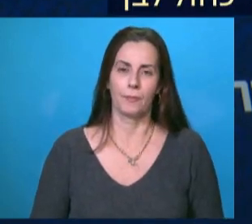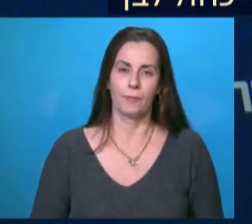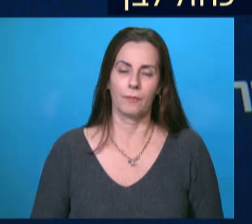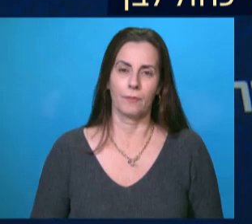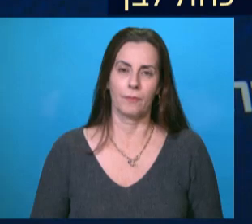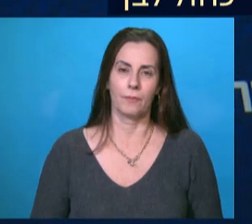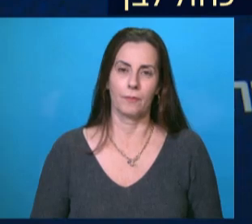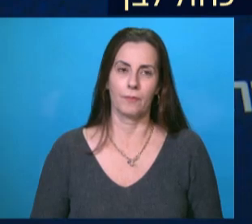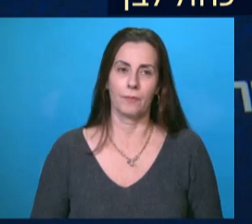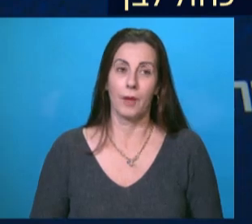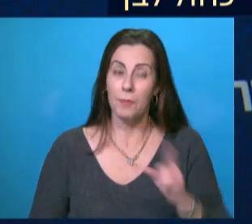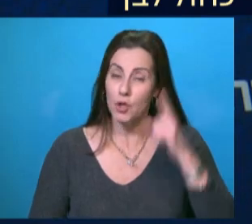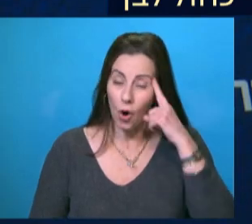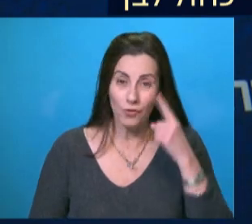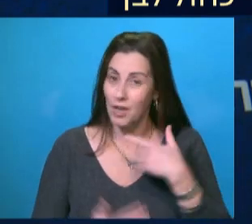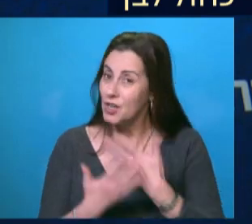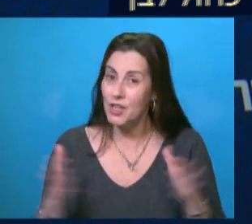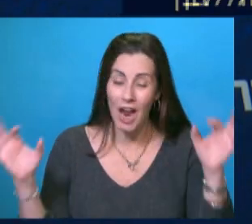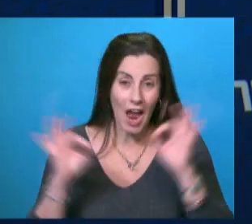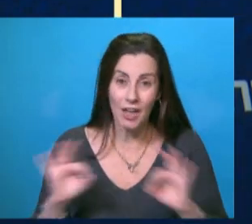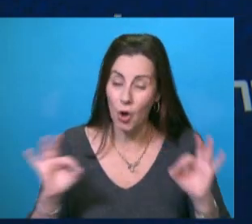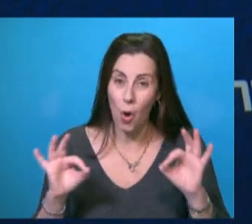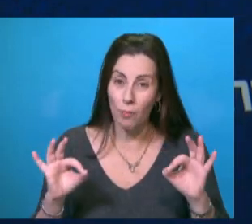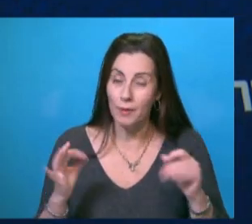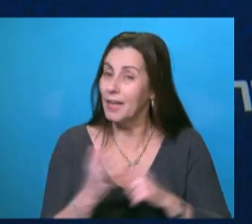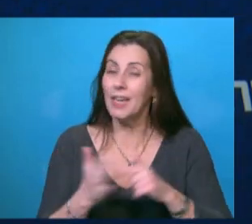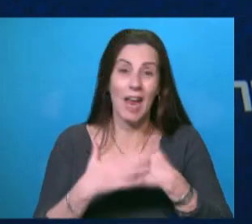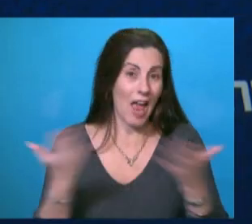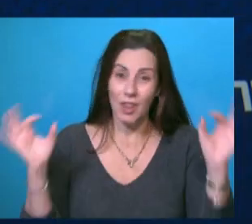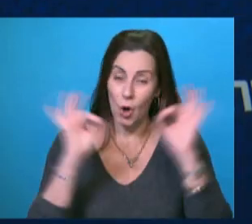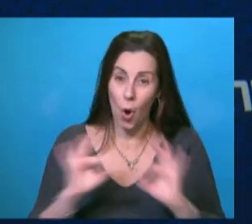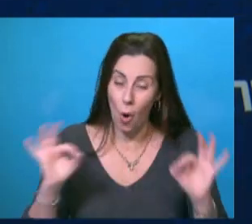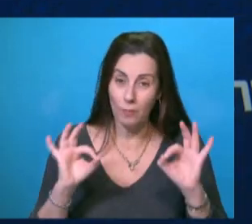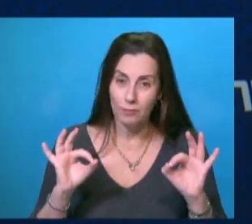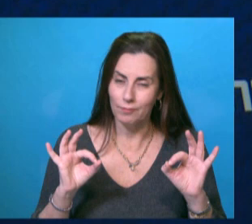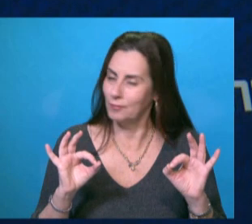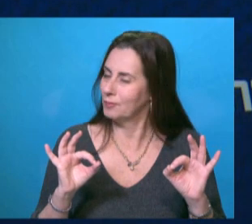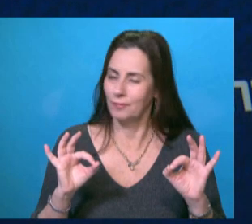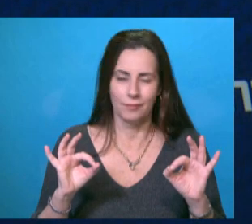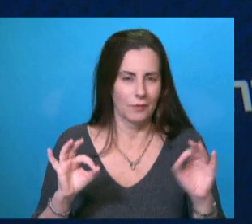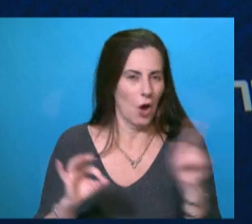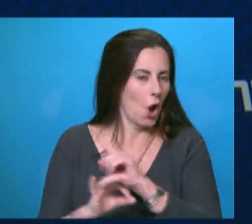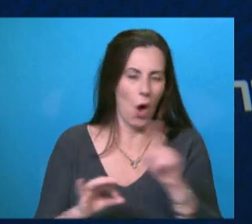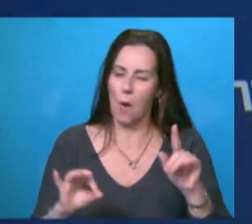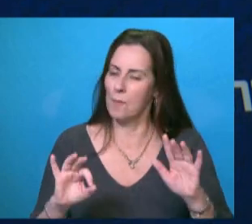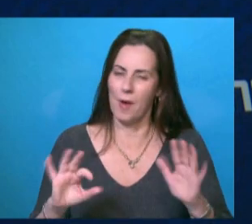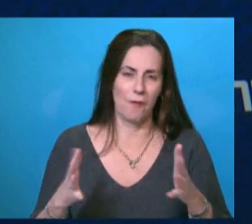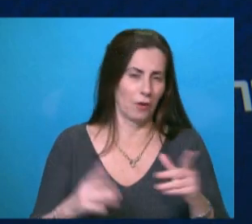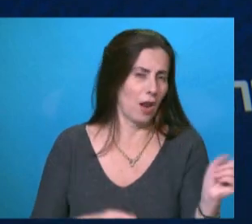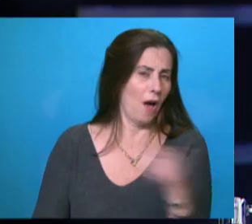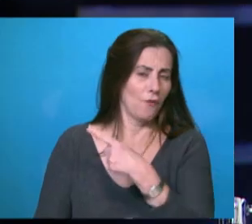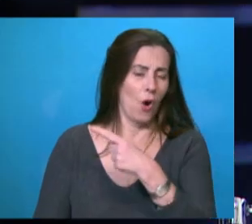מי שחושב שלא יהיה כלום, כי אין כלום, לא מפחד לעמוד